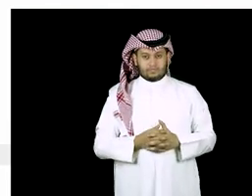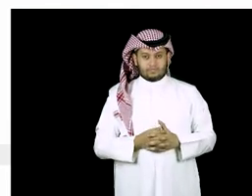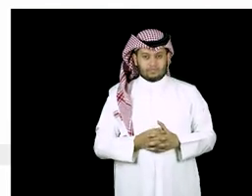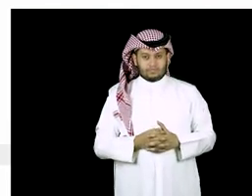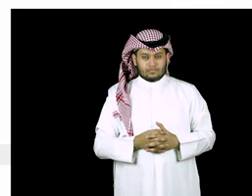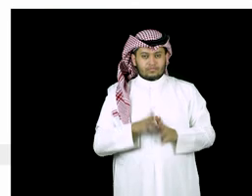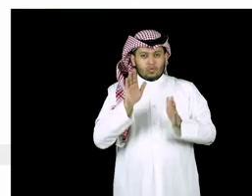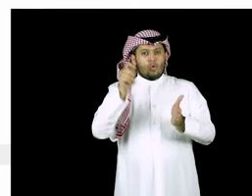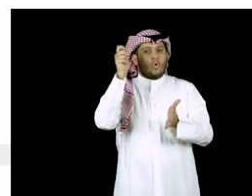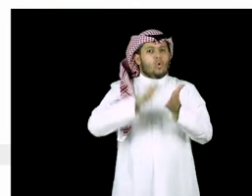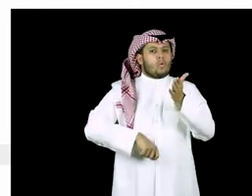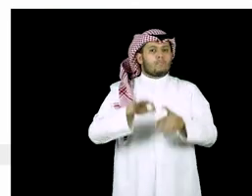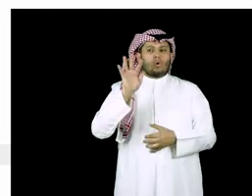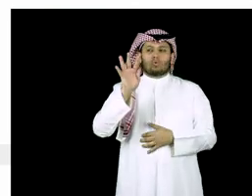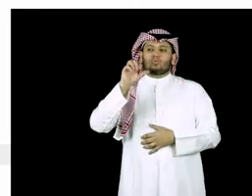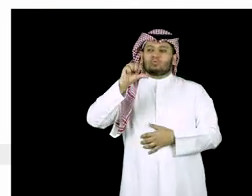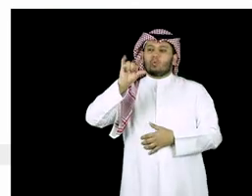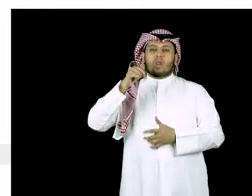حكم الشورى: